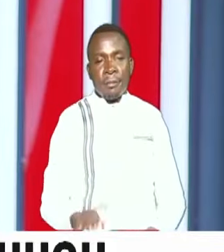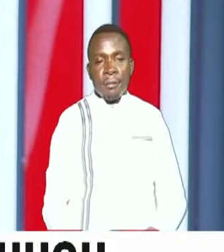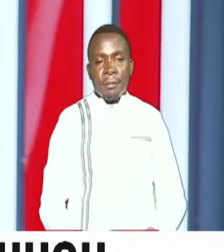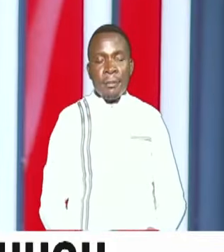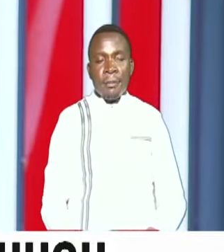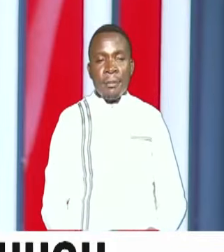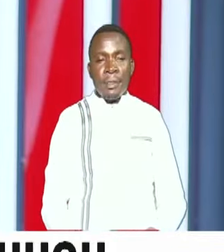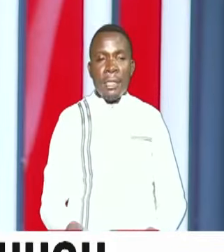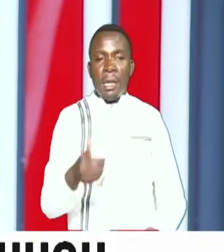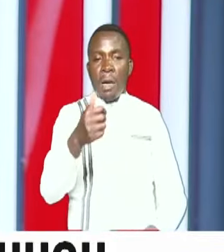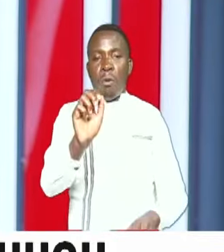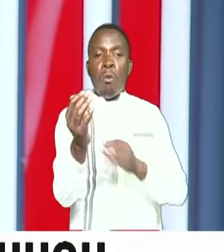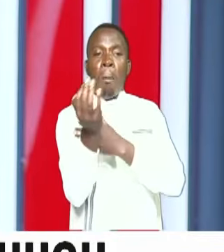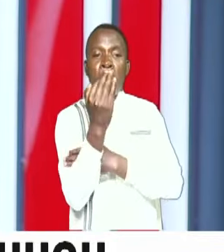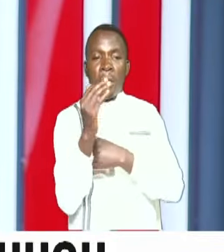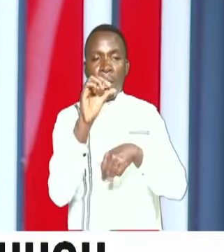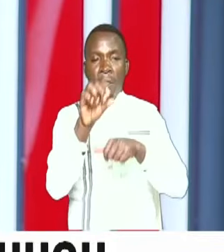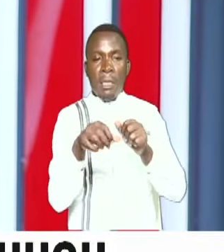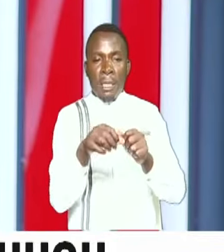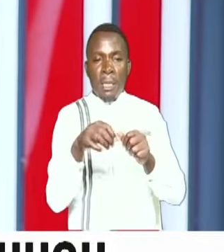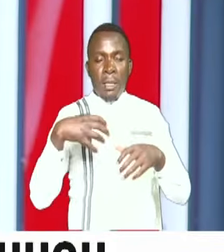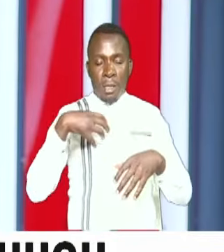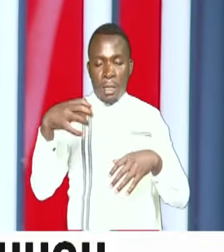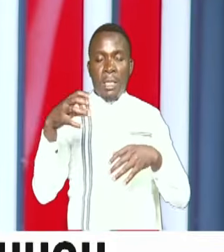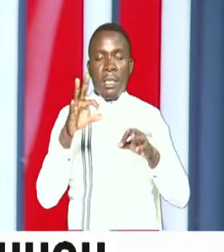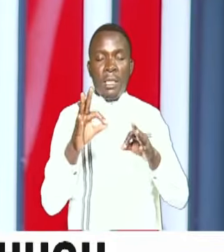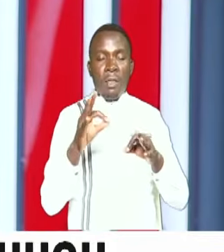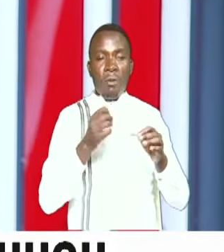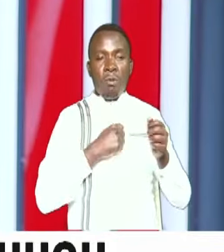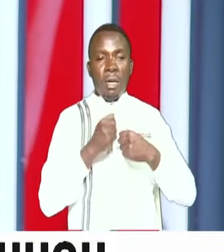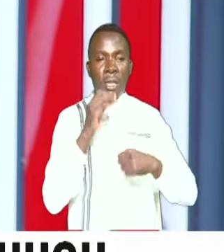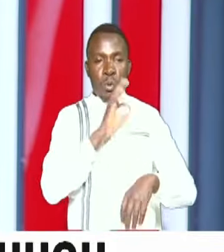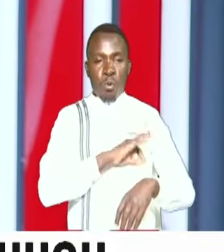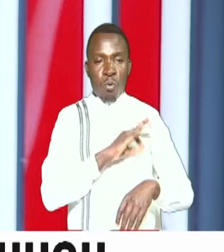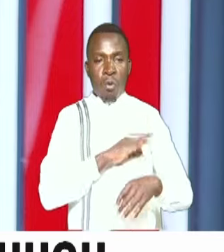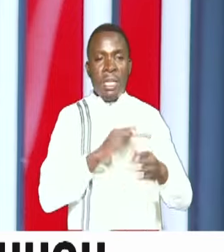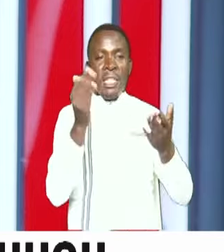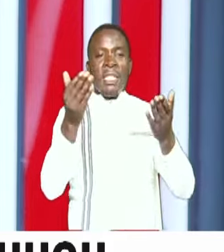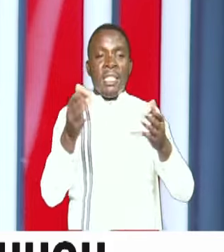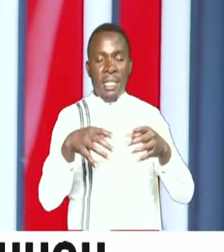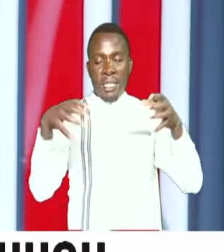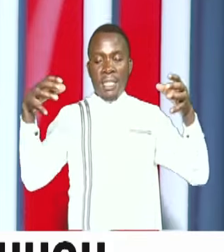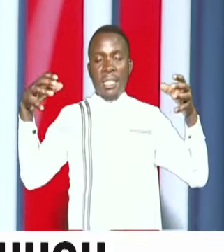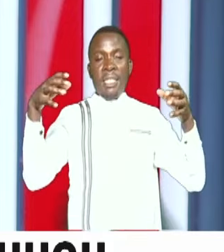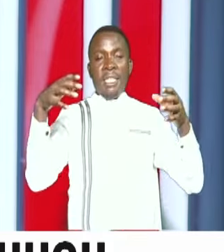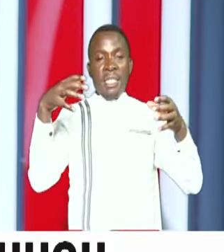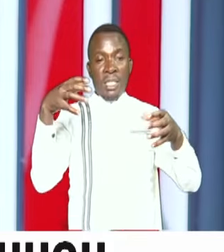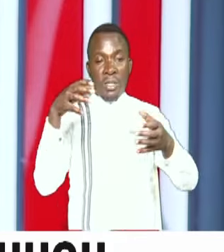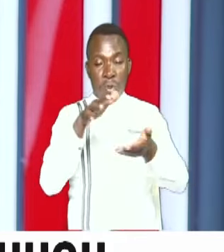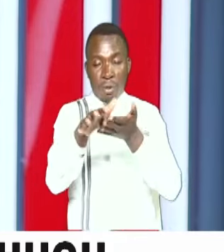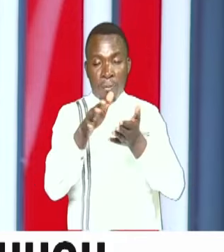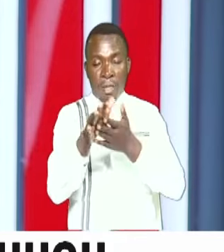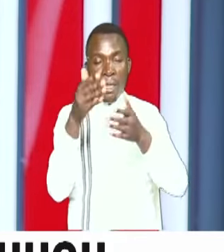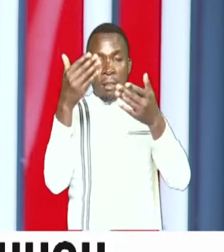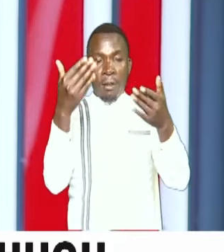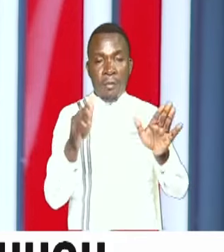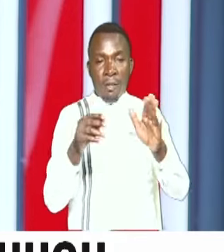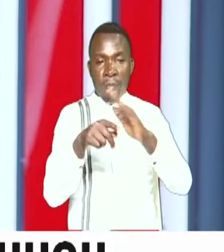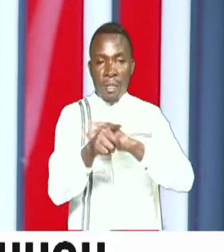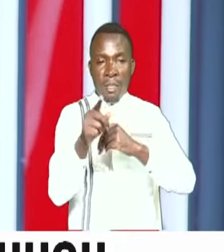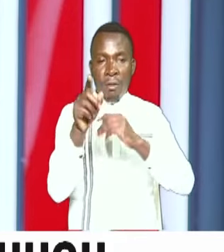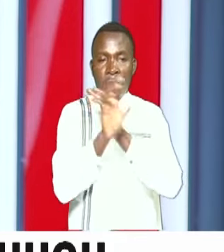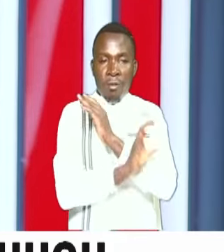mu rwego rw'ubukungu cy'u Rwanda ruzunguka ni kinini cyane kuko ishoramari urumva riba ryamaze kugera mu gihugu, ko